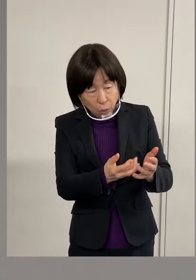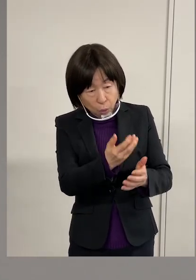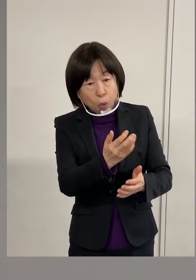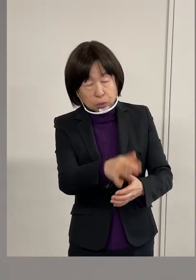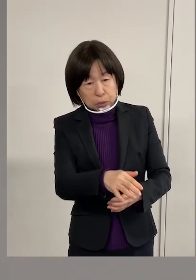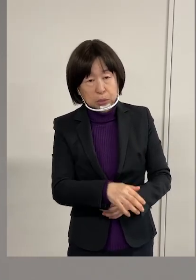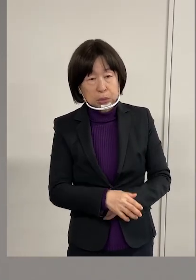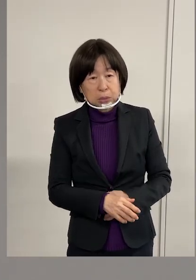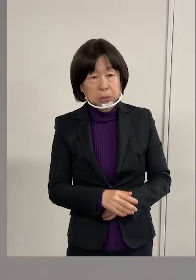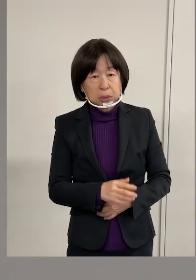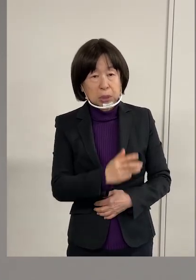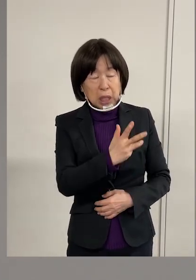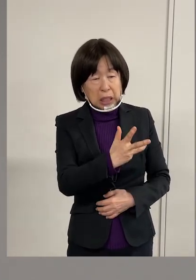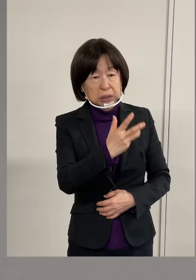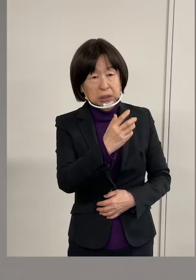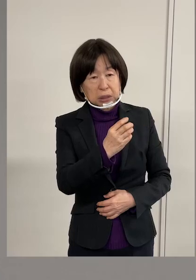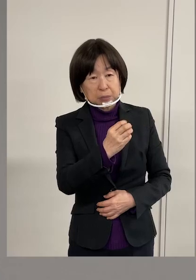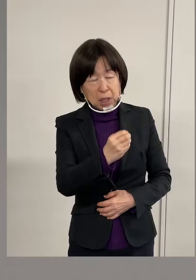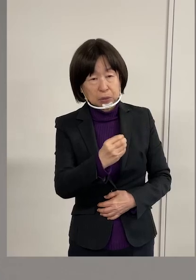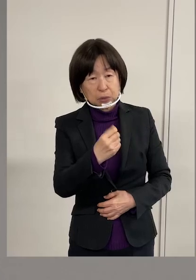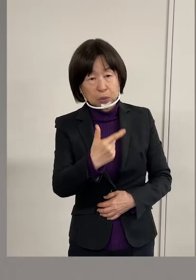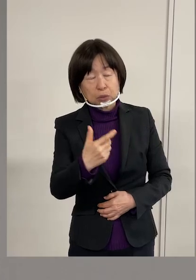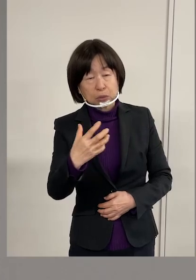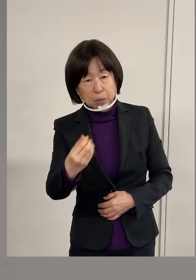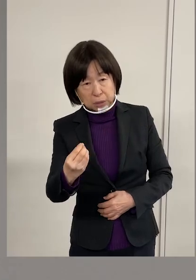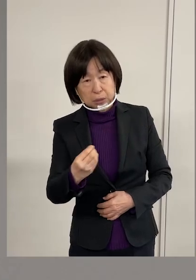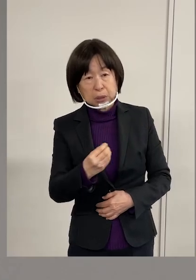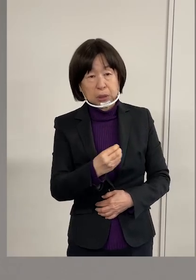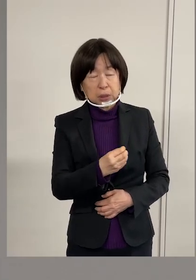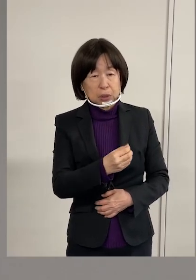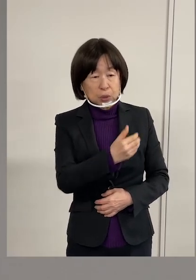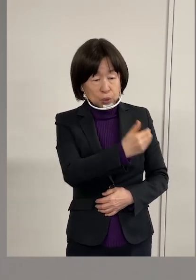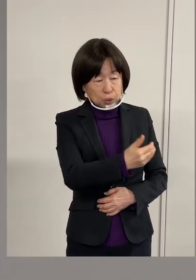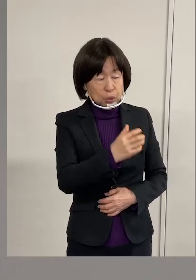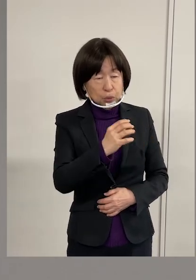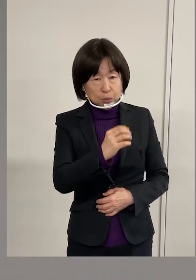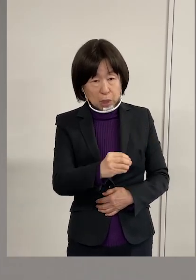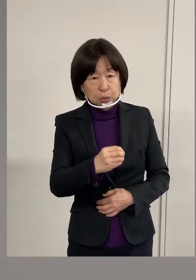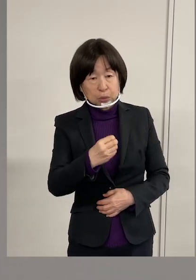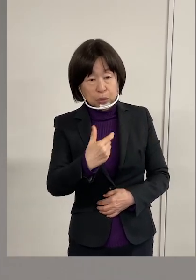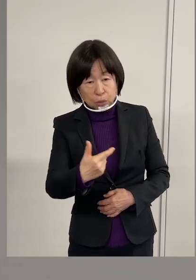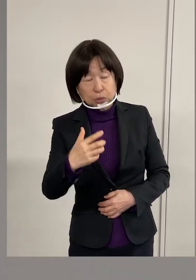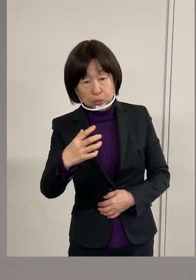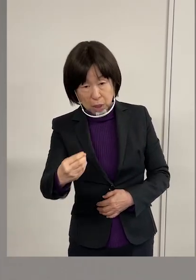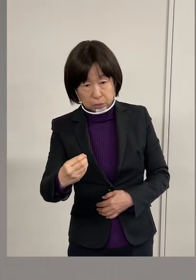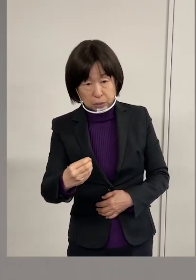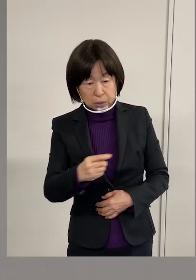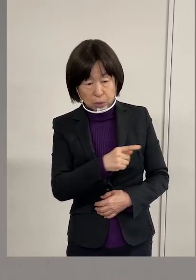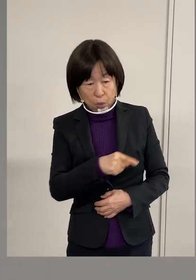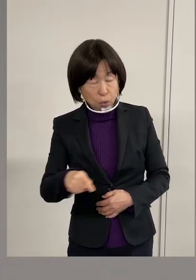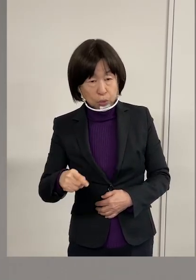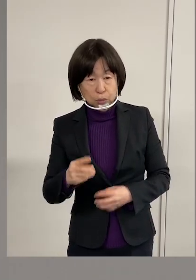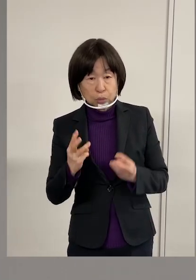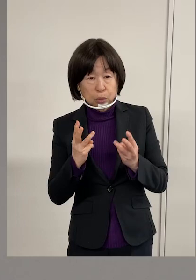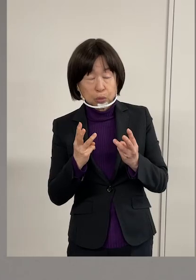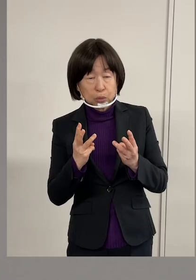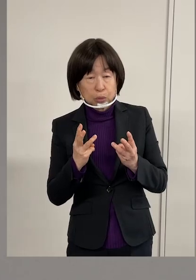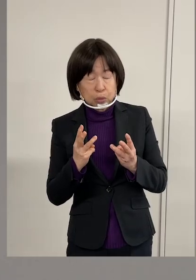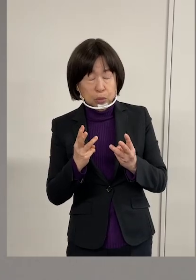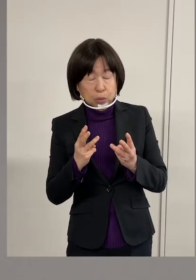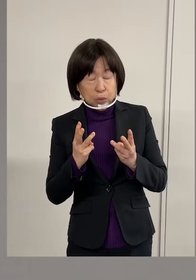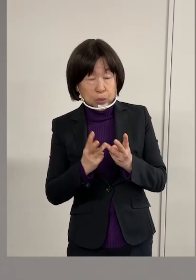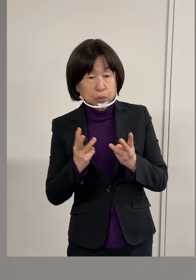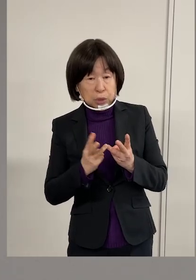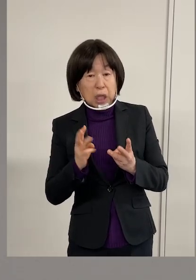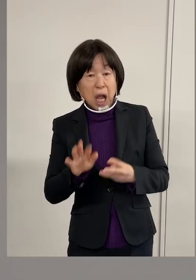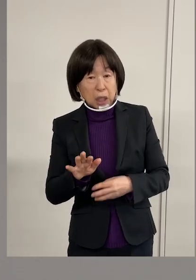8060、最近では9070っていう言葉も使われ出し始めました。で、困難ケースがやっぱり増えてくるので、困難